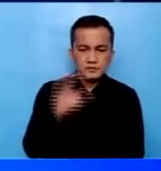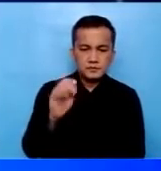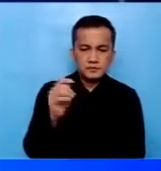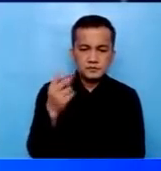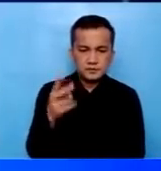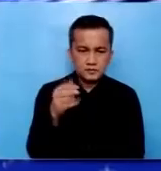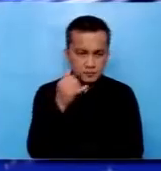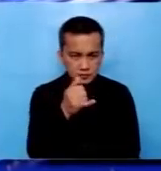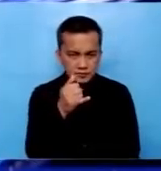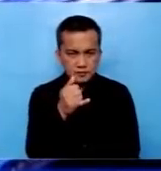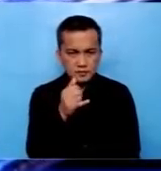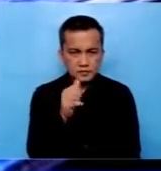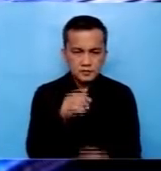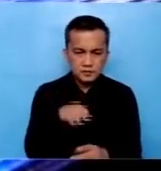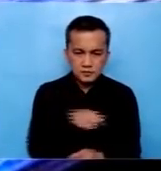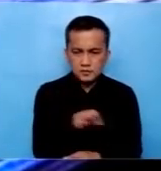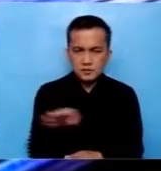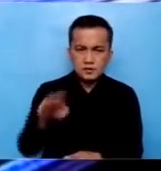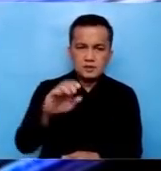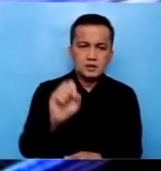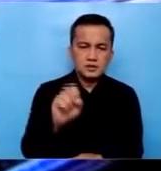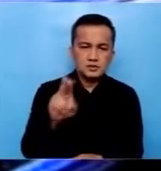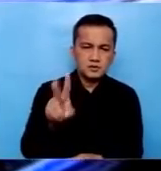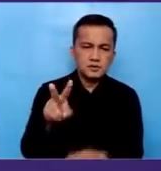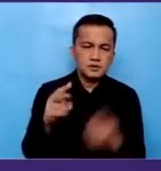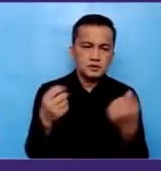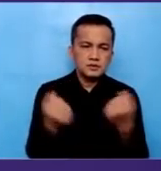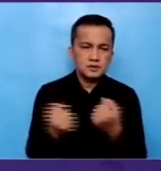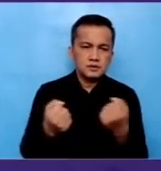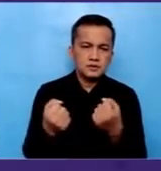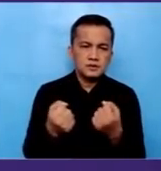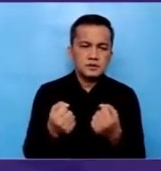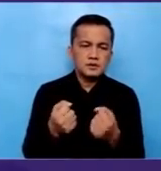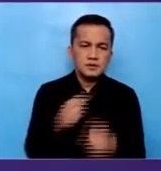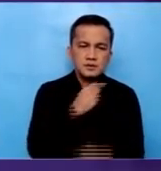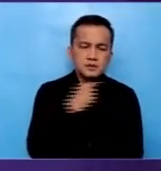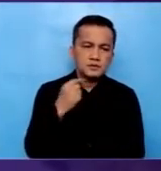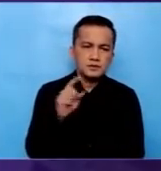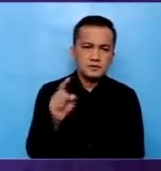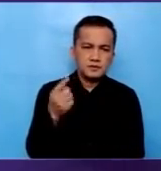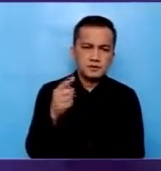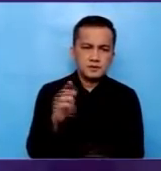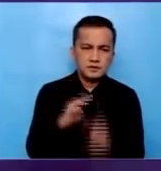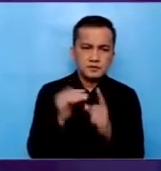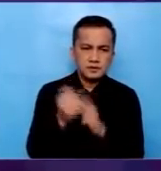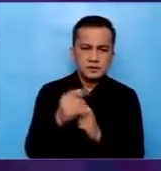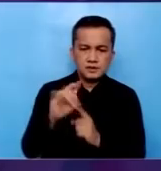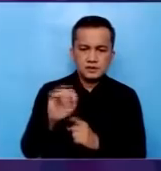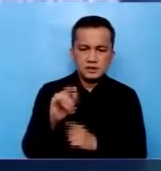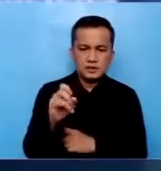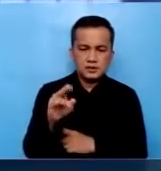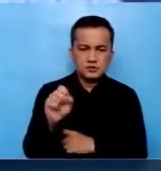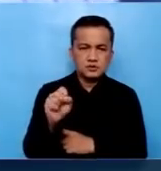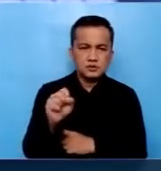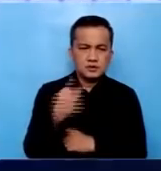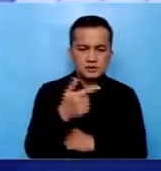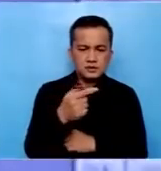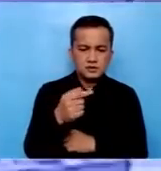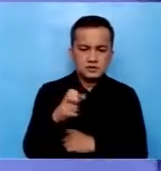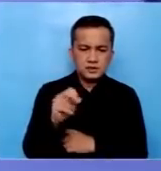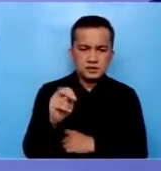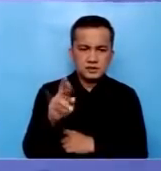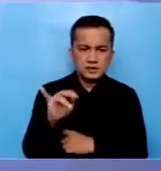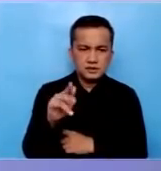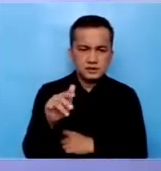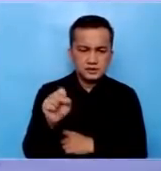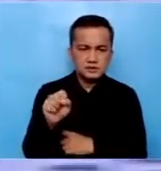mga dinaanan ng SUV na minamaneho ng pari. Una itong nakita sa Barangay Tejero sa General Trias. Muling nakuna ng